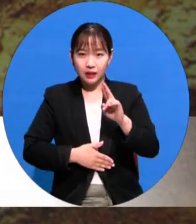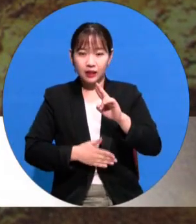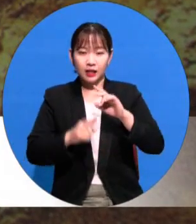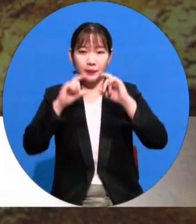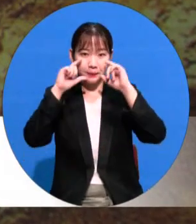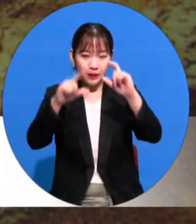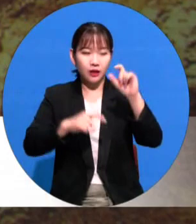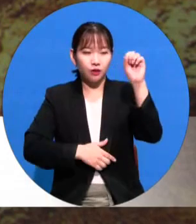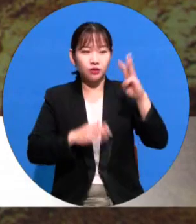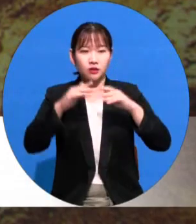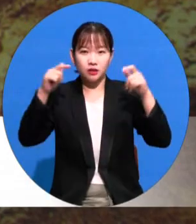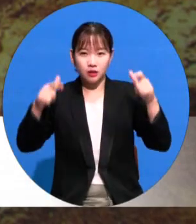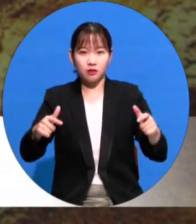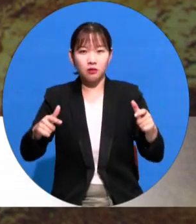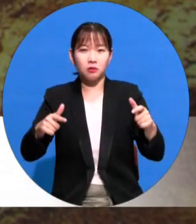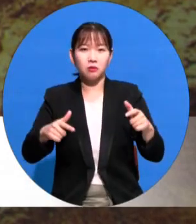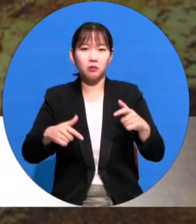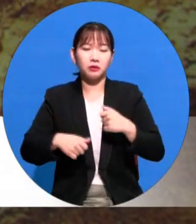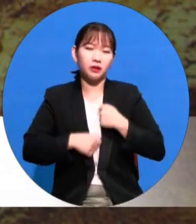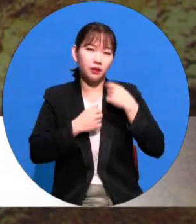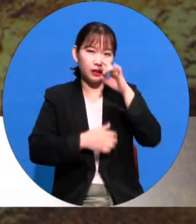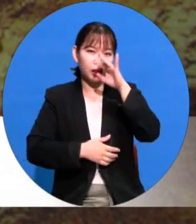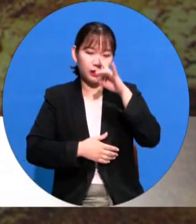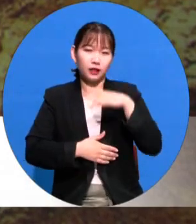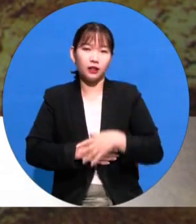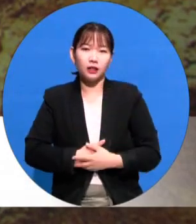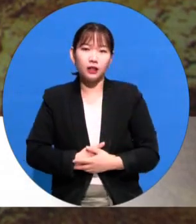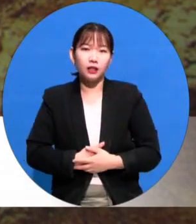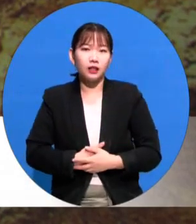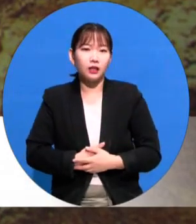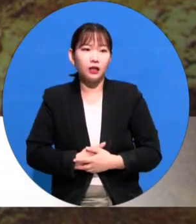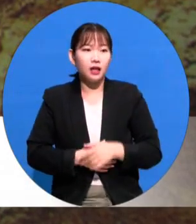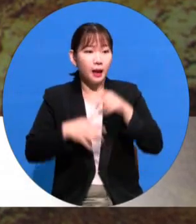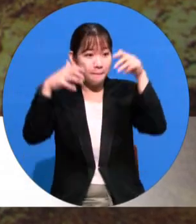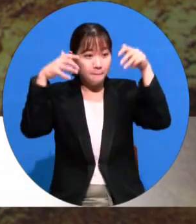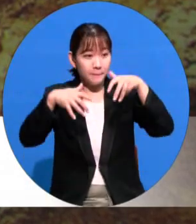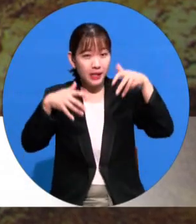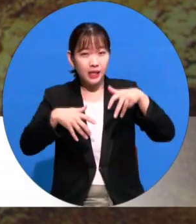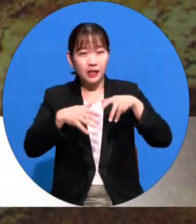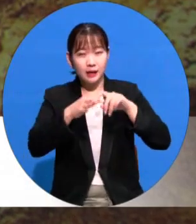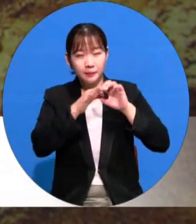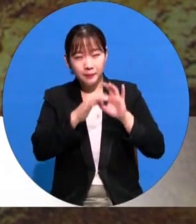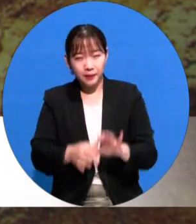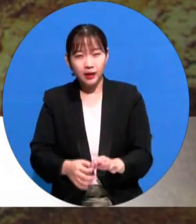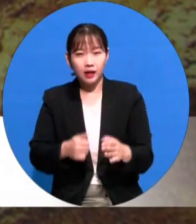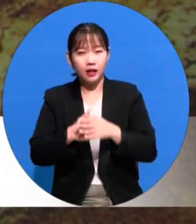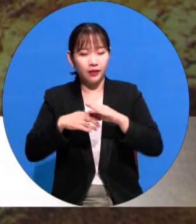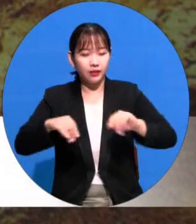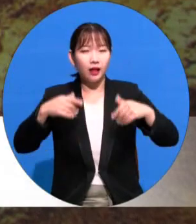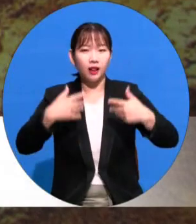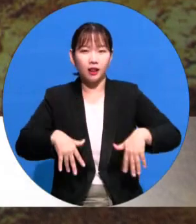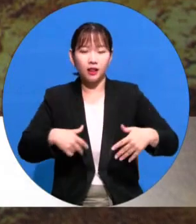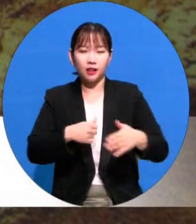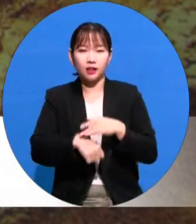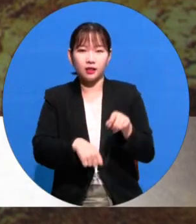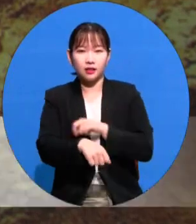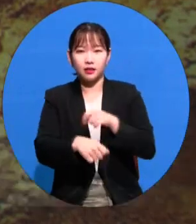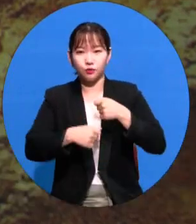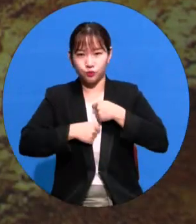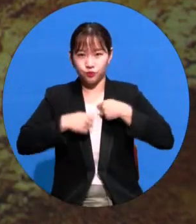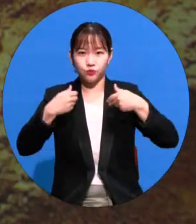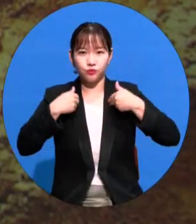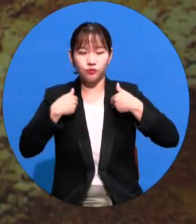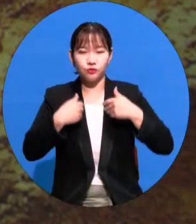전남도 안심할 수 있는 상황은 아닌데요. 최근 이어진 비로 지반이 약해져 있어 각별한 주의가 요구됩니다.